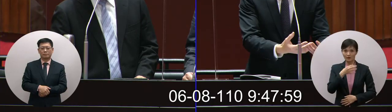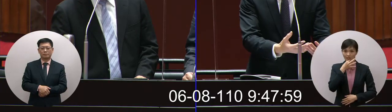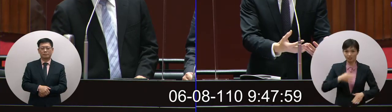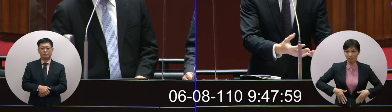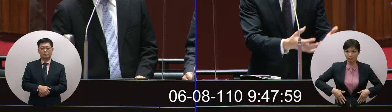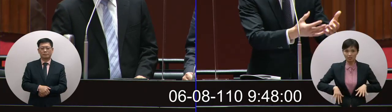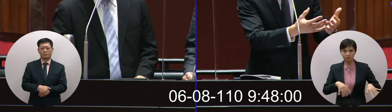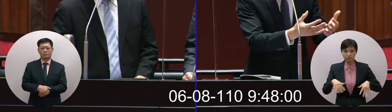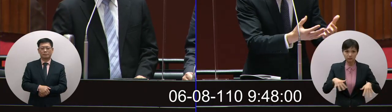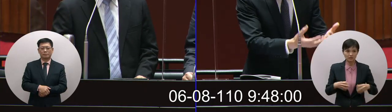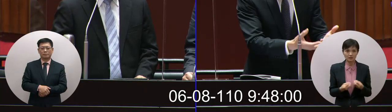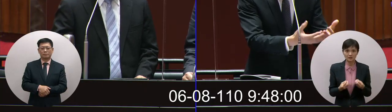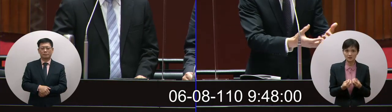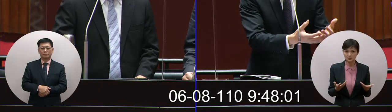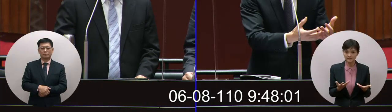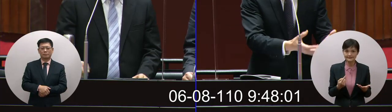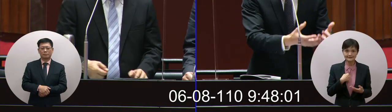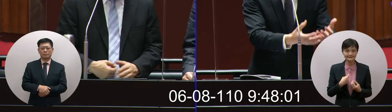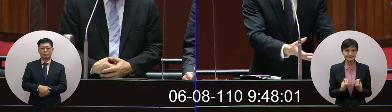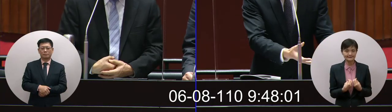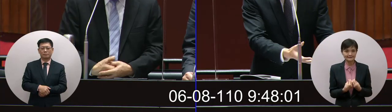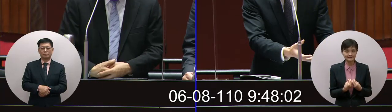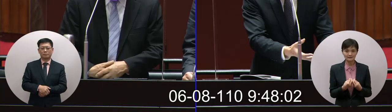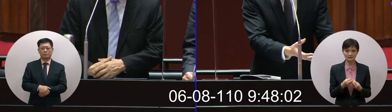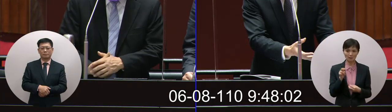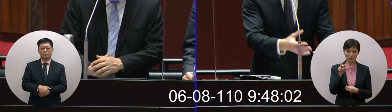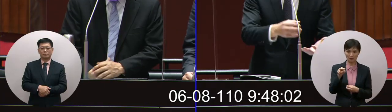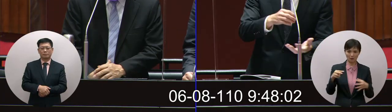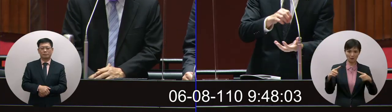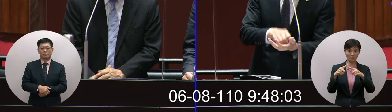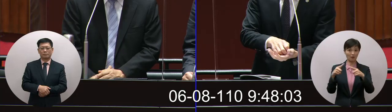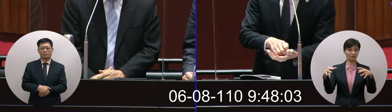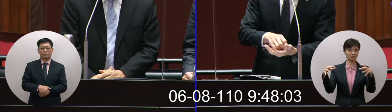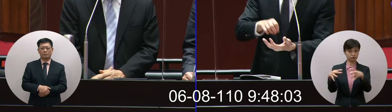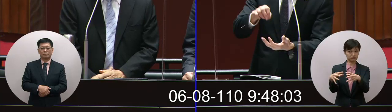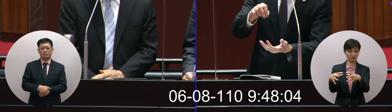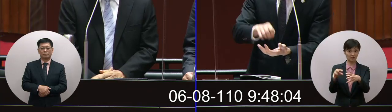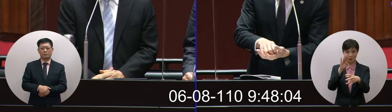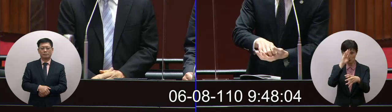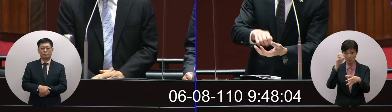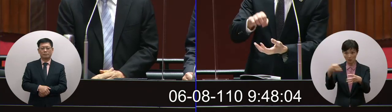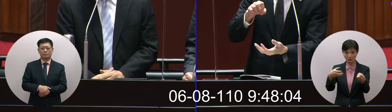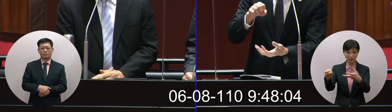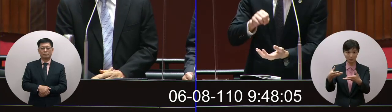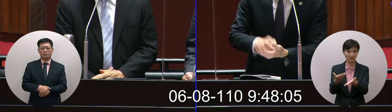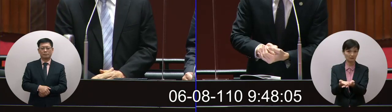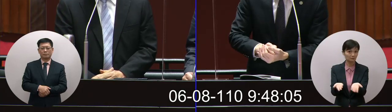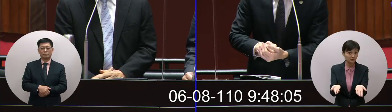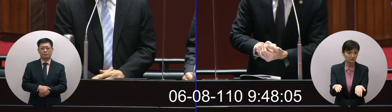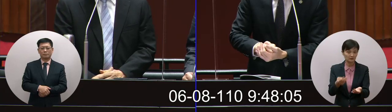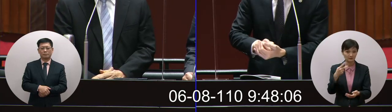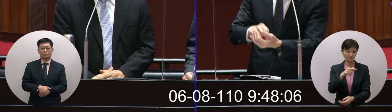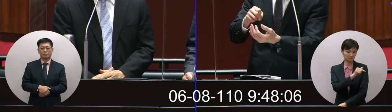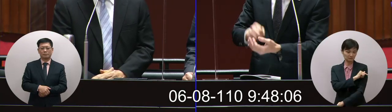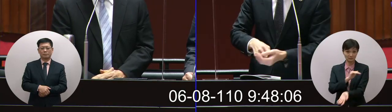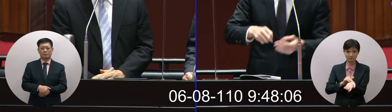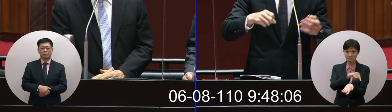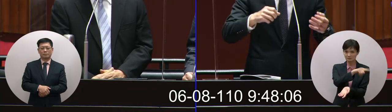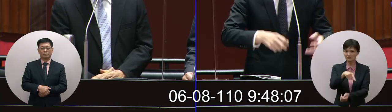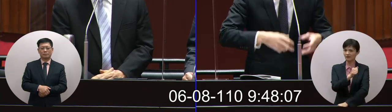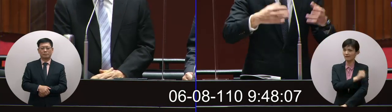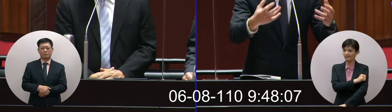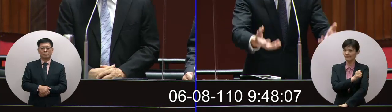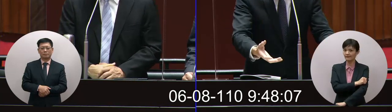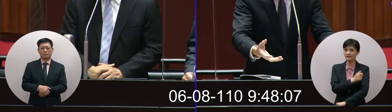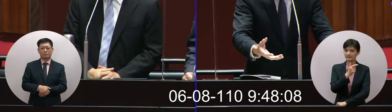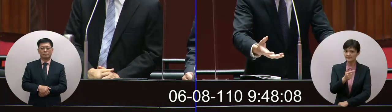想讲安尼是要安怎？因为安尼又搁制造一个新的群聚嘛，对无？啊，尤其咱的医护人员底下已经足辛苦啊，你搁叫遐